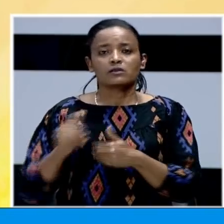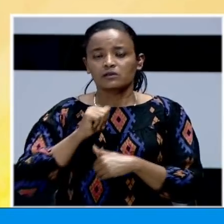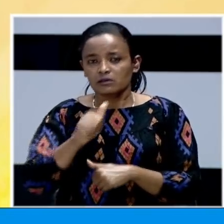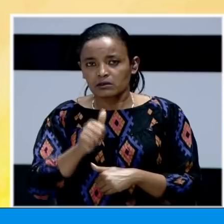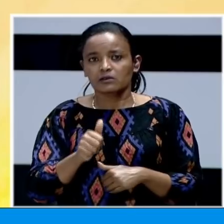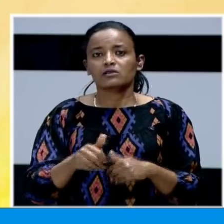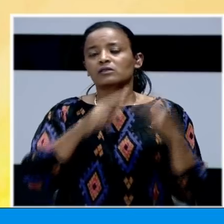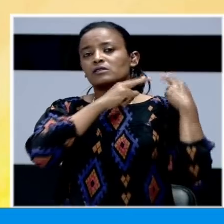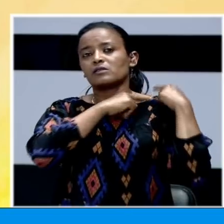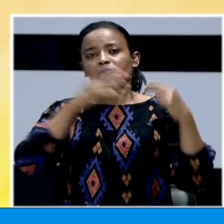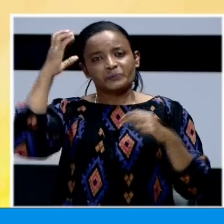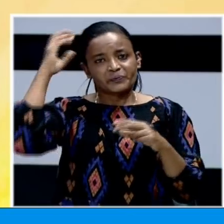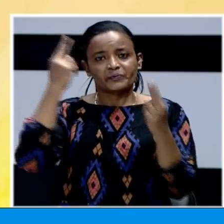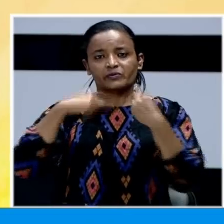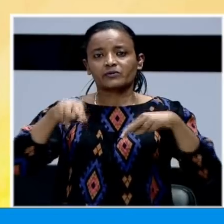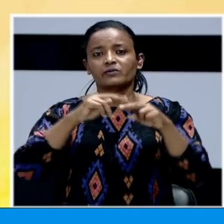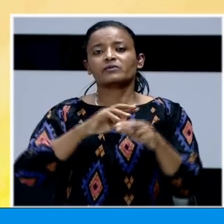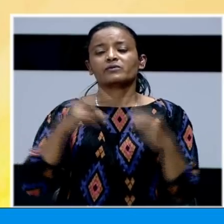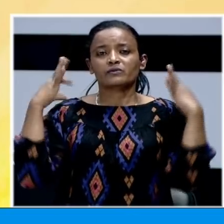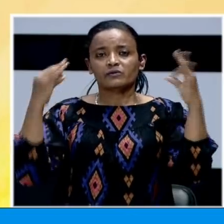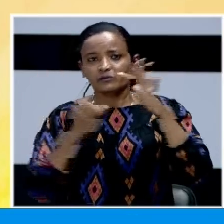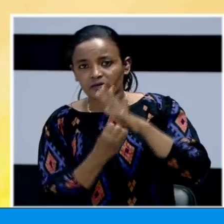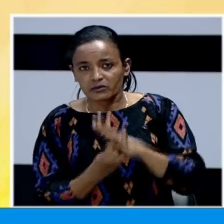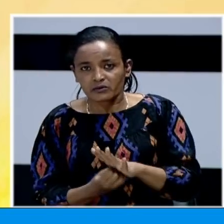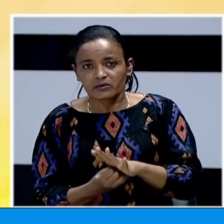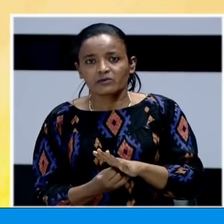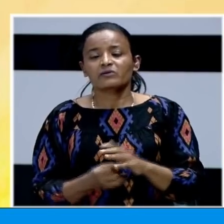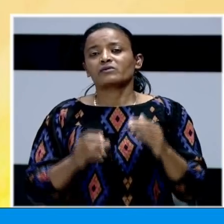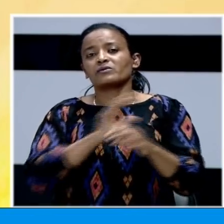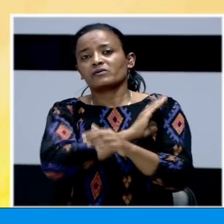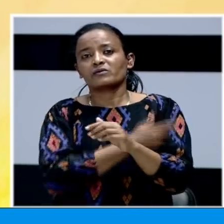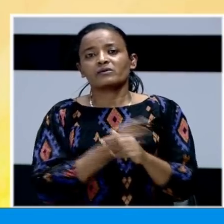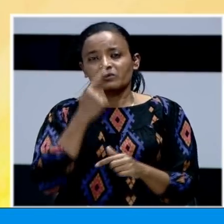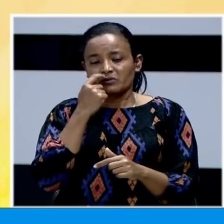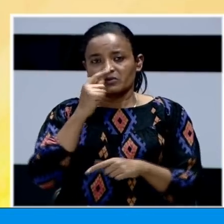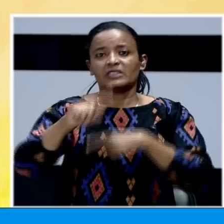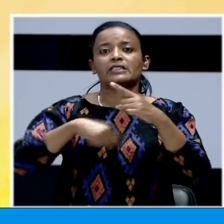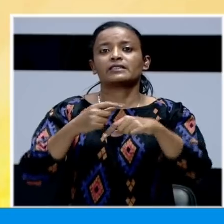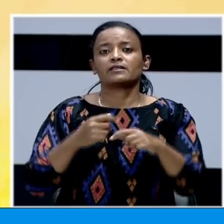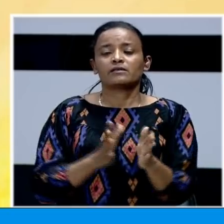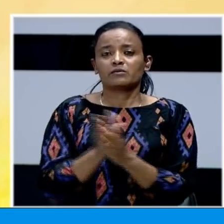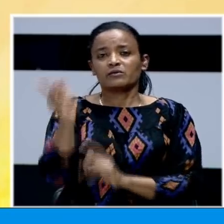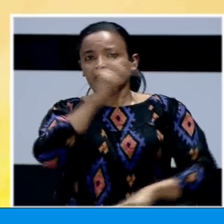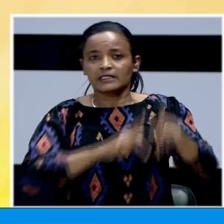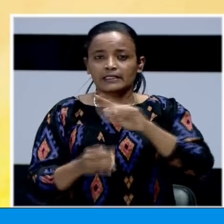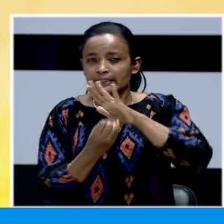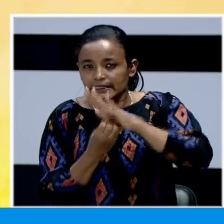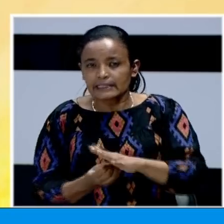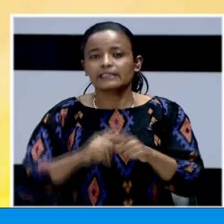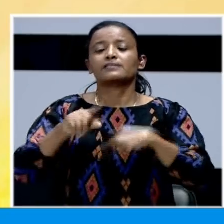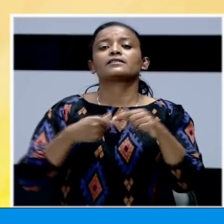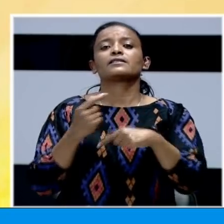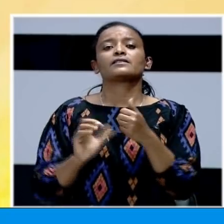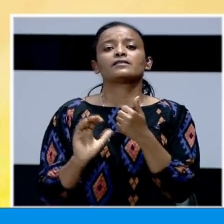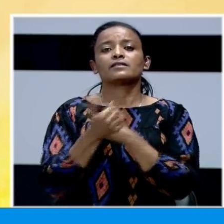لهم سلطان منقست فيدرال بولك ملخنت بحيتو زلو حيلي بتلمود اكايدو نمسل حزبتات النارا قطز زخرلو